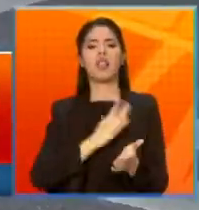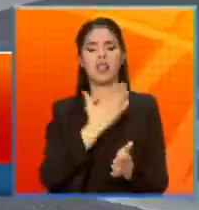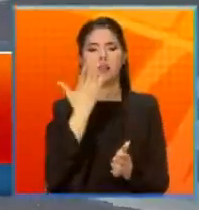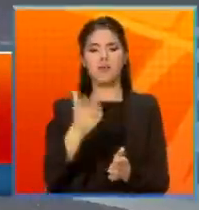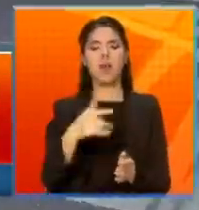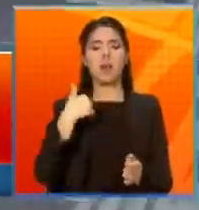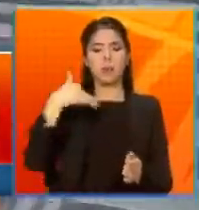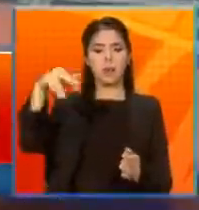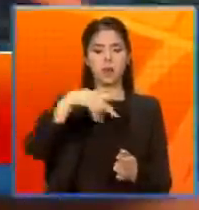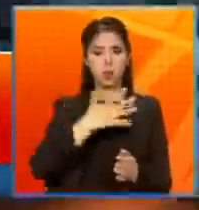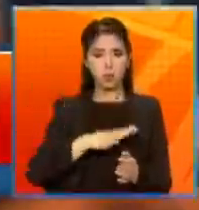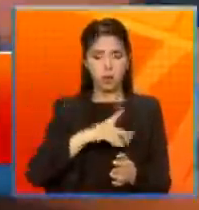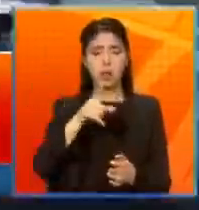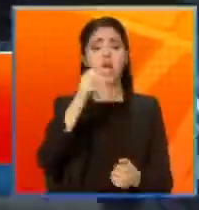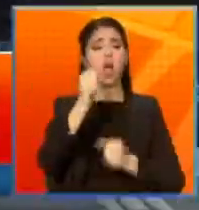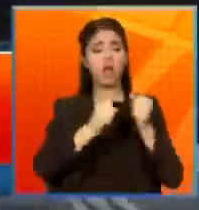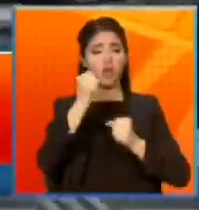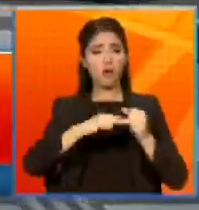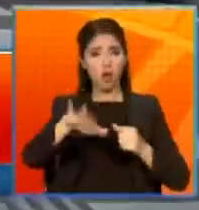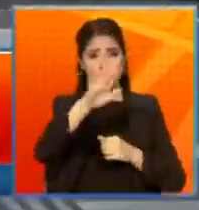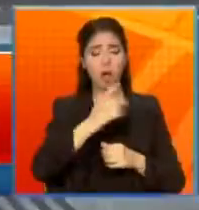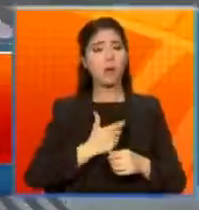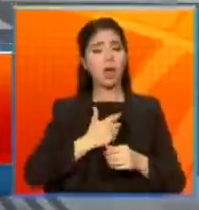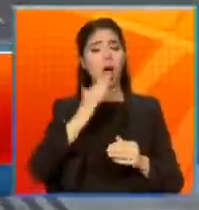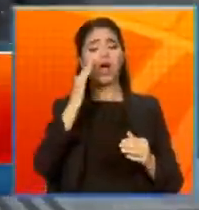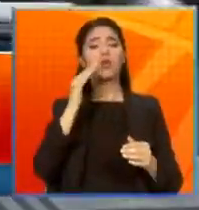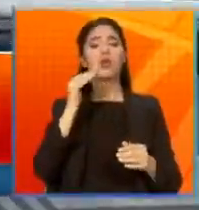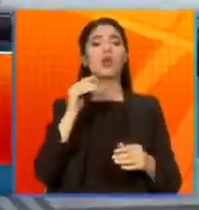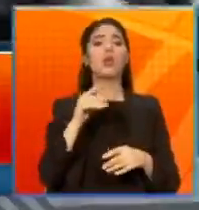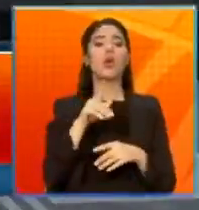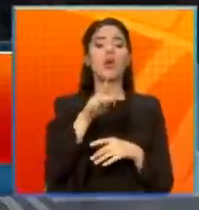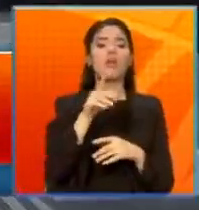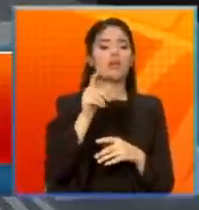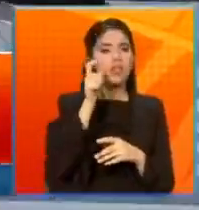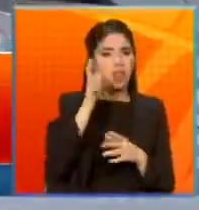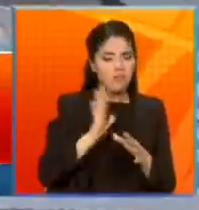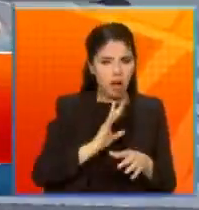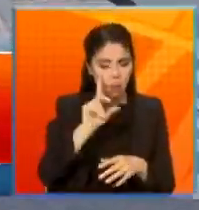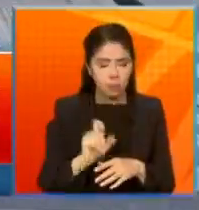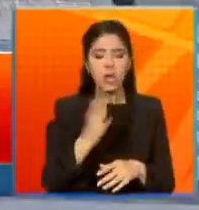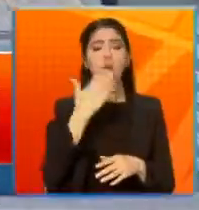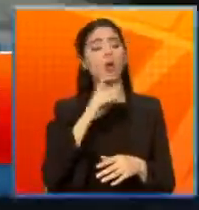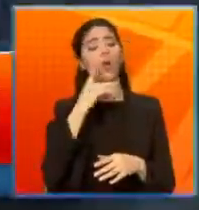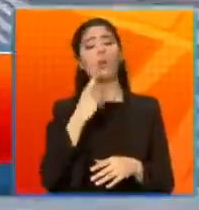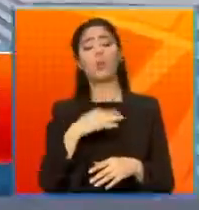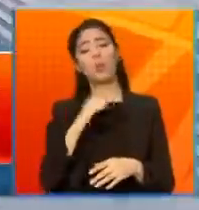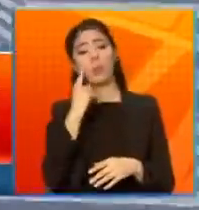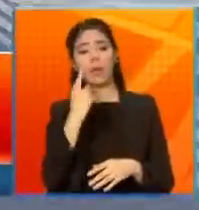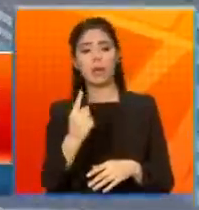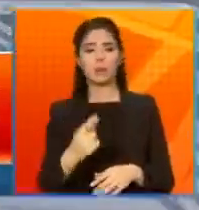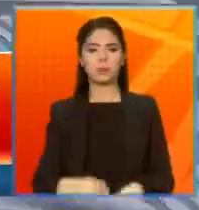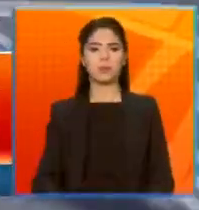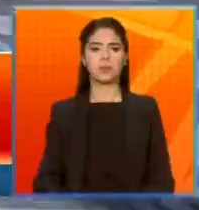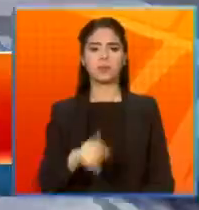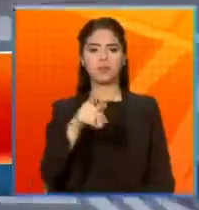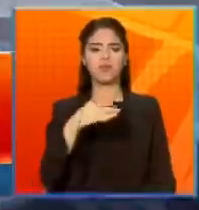geçmeye çalışacağız. Bakalım araç sürücüleri bu kanuna ne kadar uyuyor? Hep birlikte onu göreceğiz. Evet, şimdi karşıdan